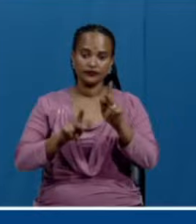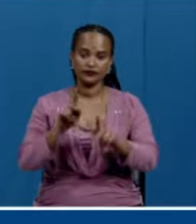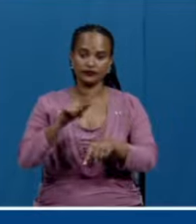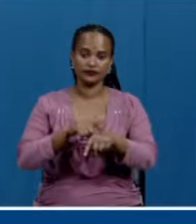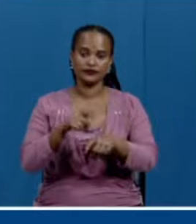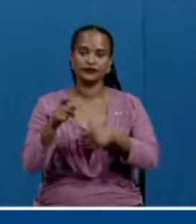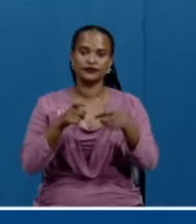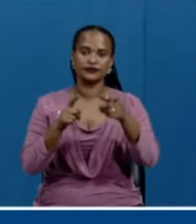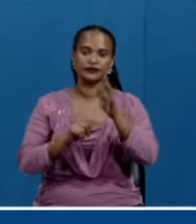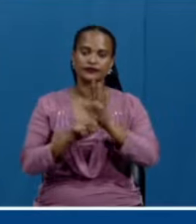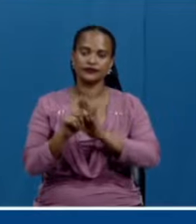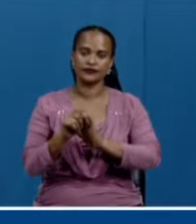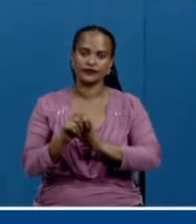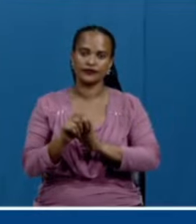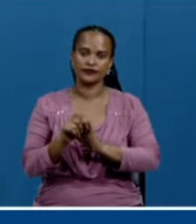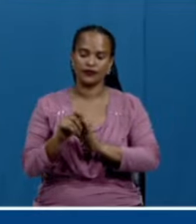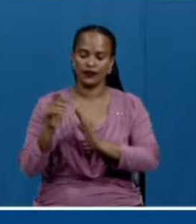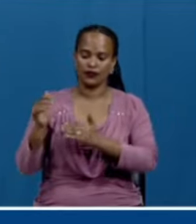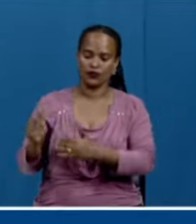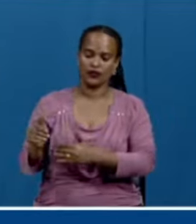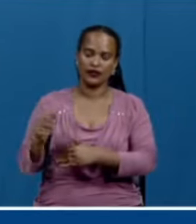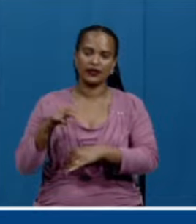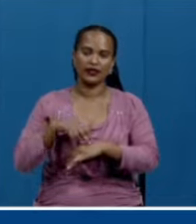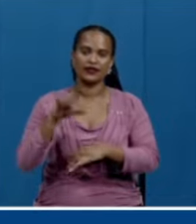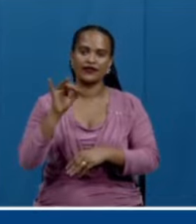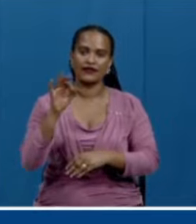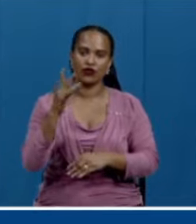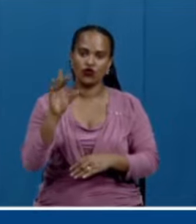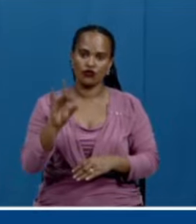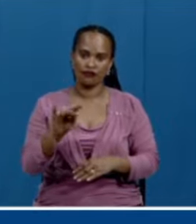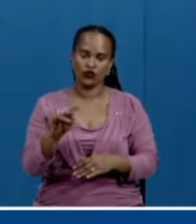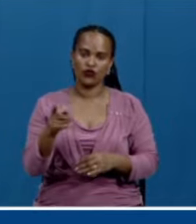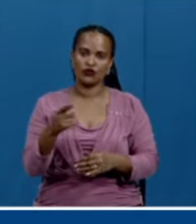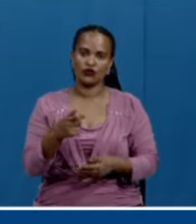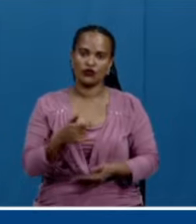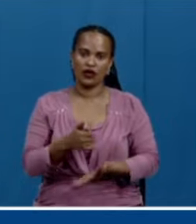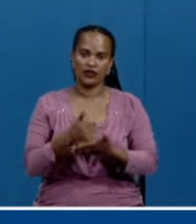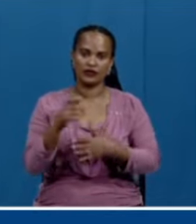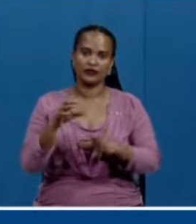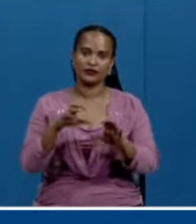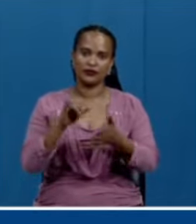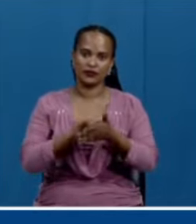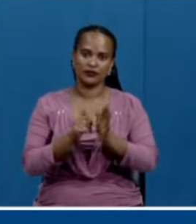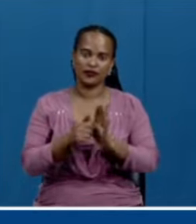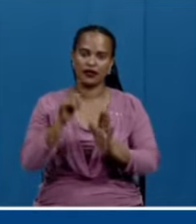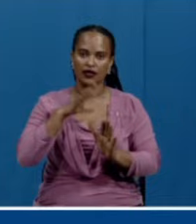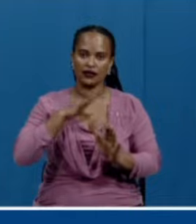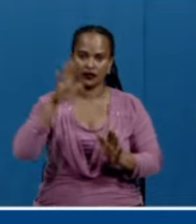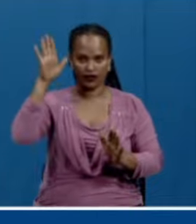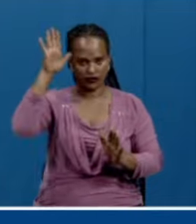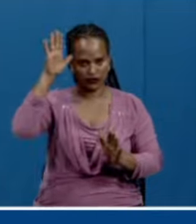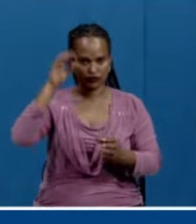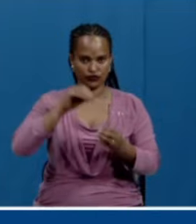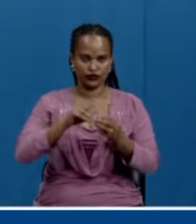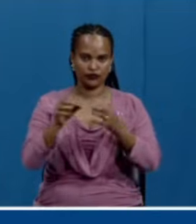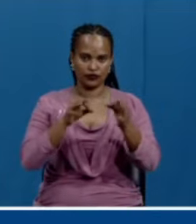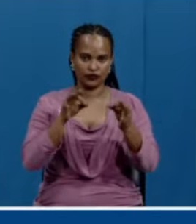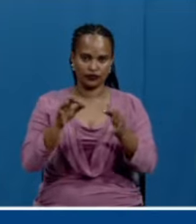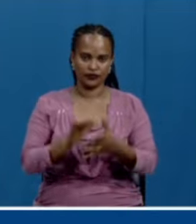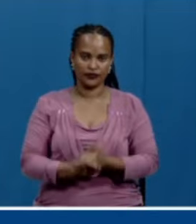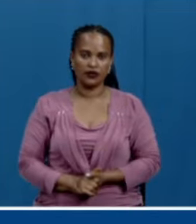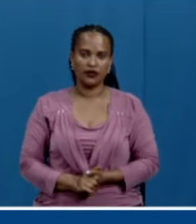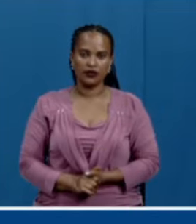ግዜያዊ ምምሕዳር ትግራይን ኣብ ጎድኒ ትካል ሳፋሪኮም ኮይኑ ኣድላይ ዘበለ ሓገዝ ከም ዝገብር ድማ ኣይተ ጌታቸው ወሲኾም ገሊፆም። I would like